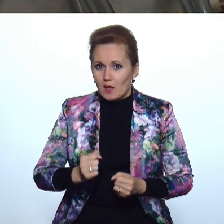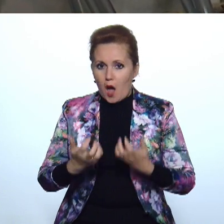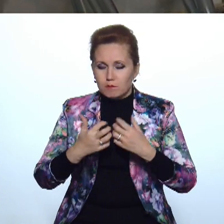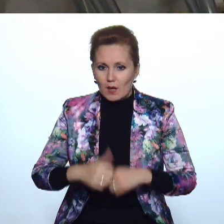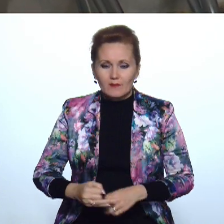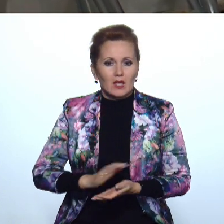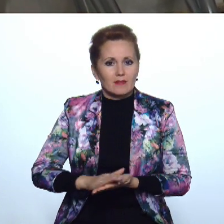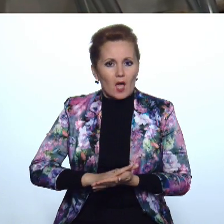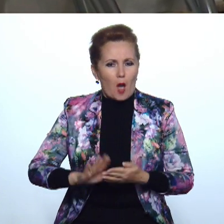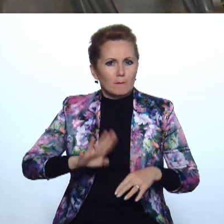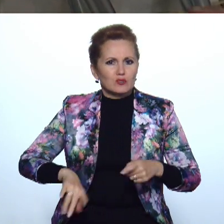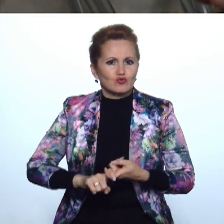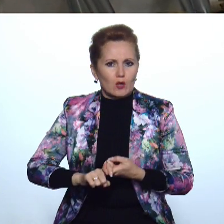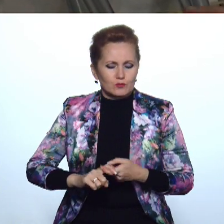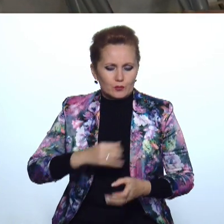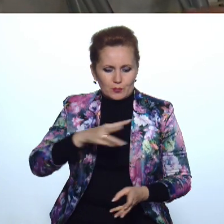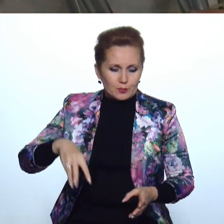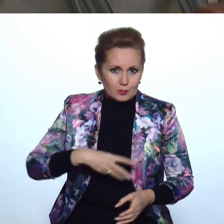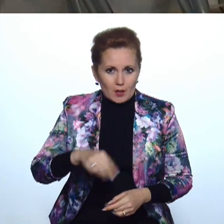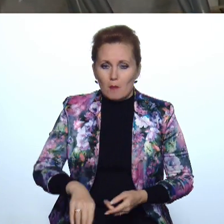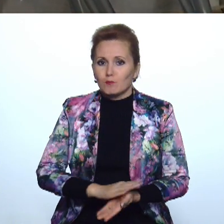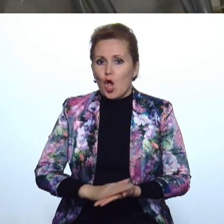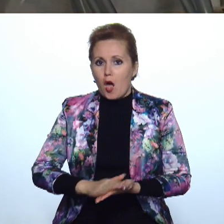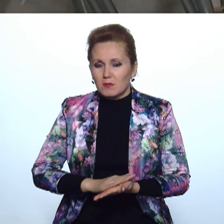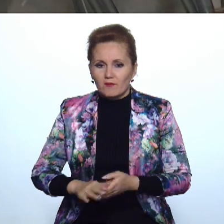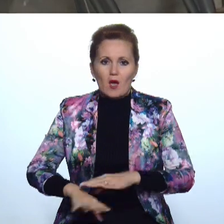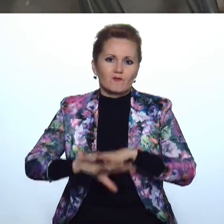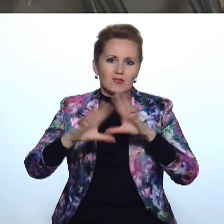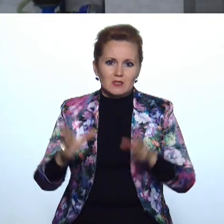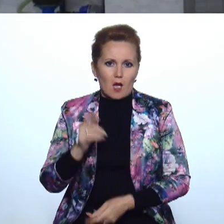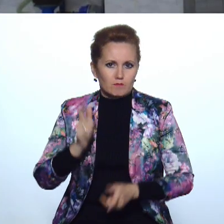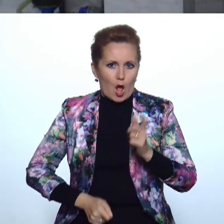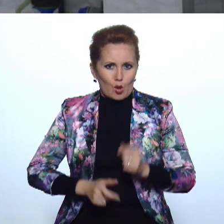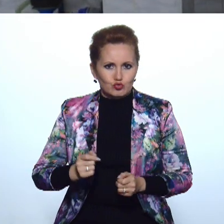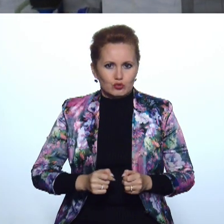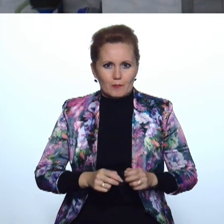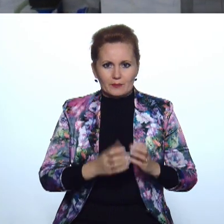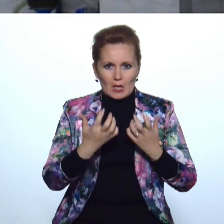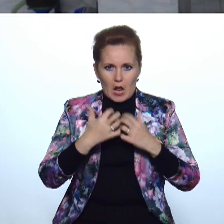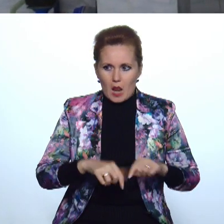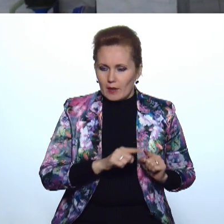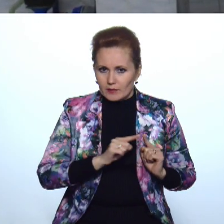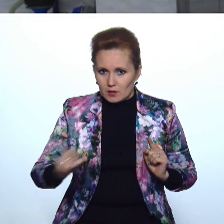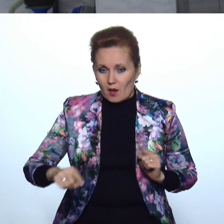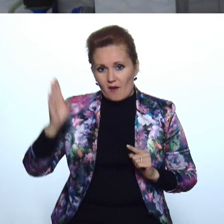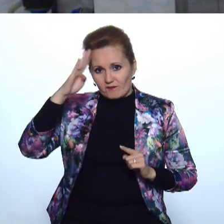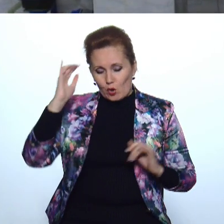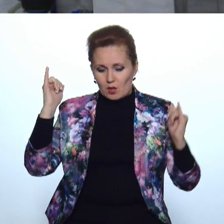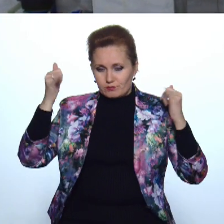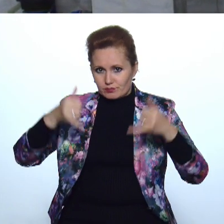дезинфекция. Здесь же проводится дезинфекция и промывка всей молочной линии. В емкость набирается вода,